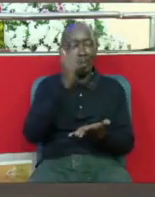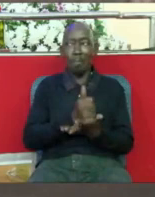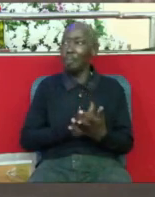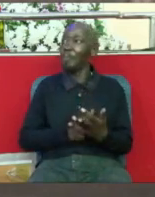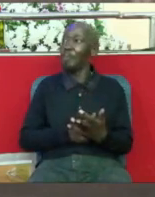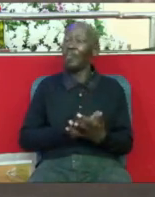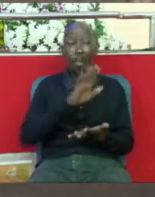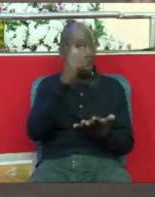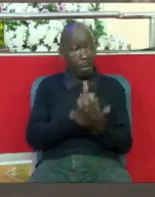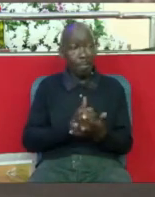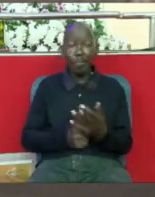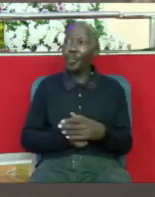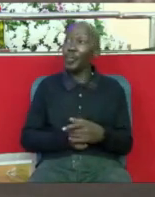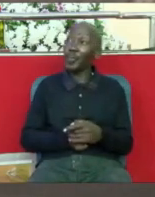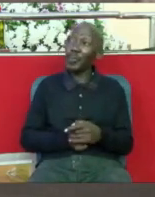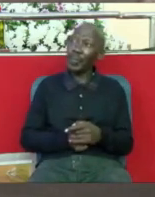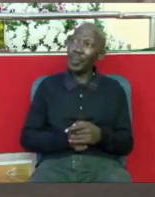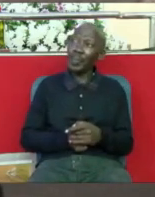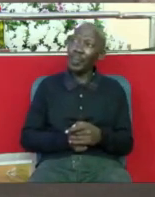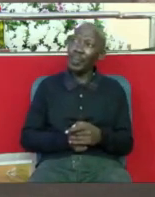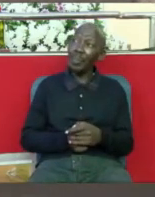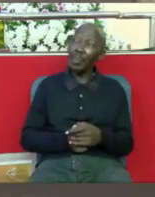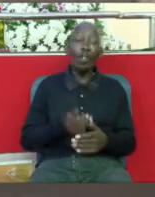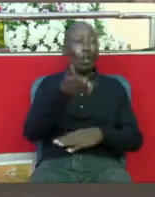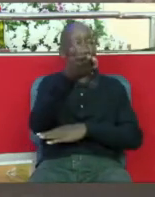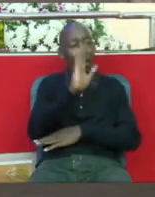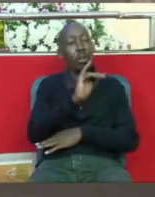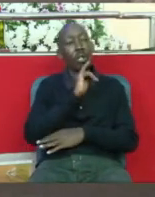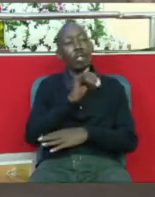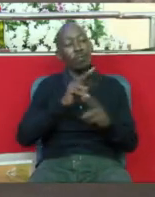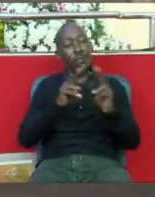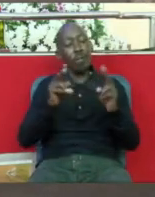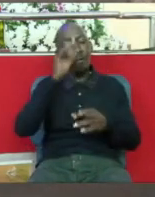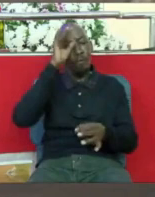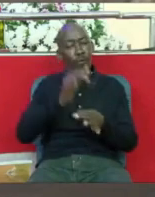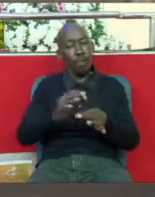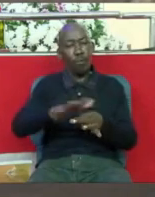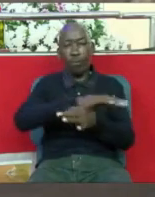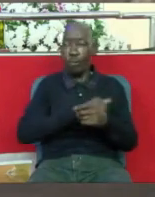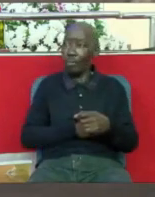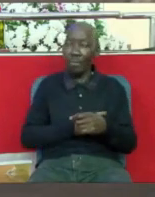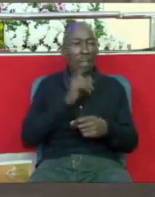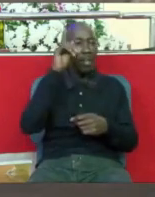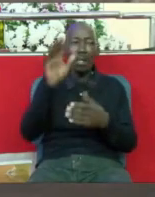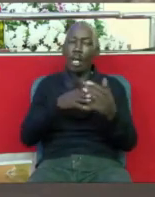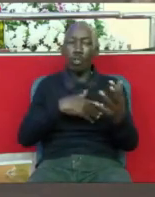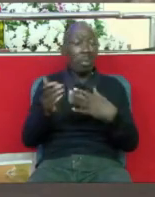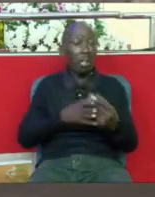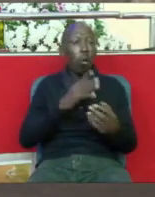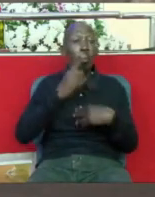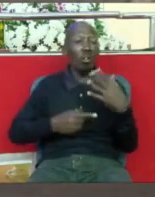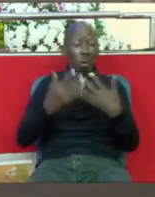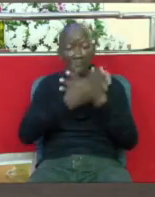Amen. Amen. Amen. God is so faithful. Mungu ni mwaminifu. It does not matter what the computer